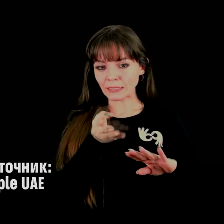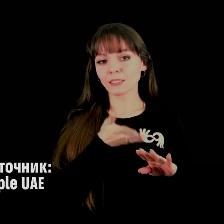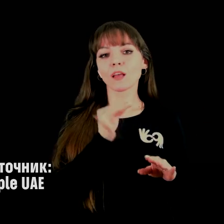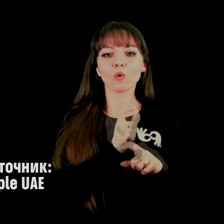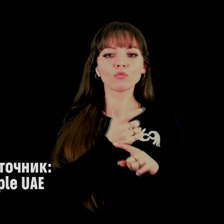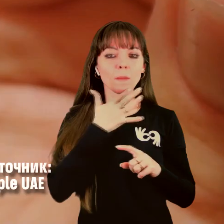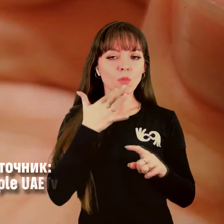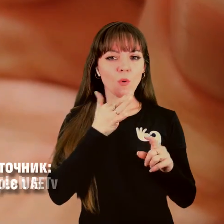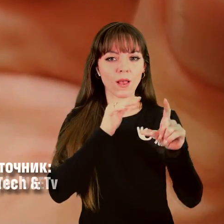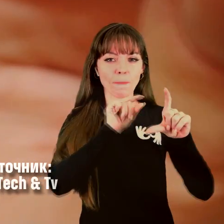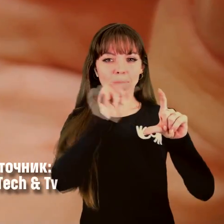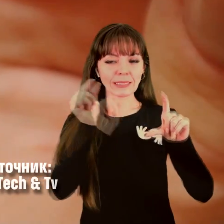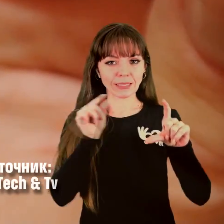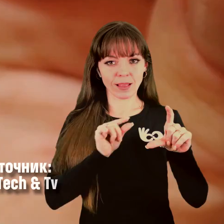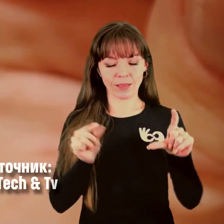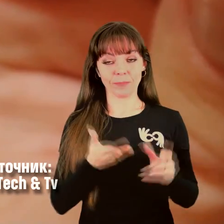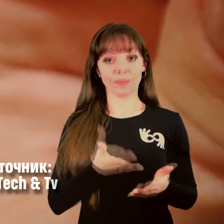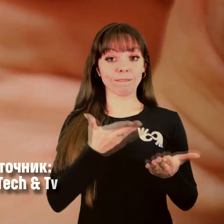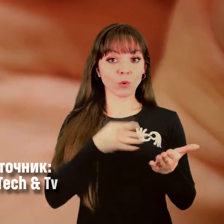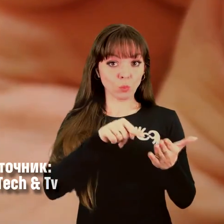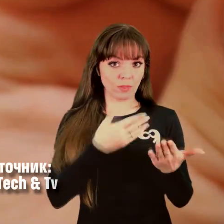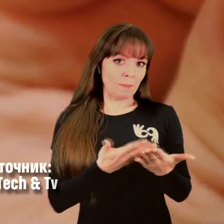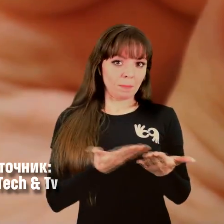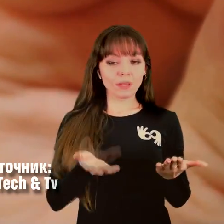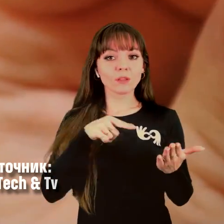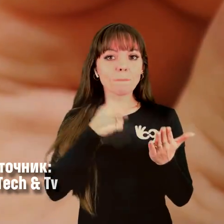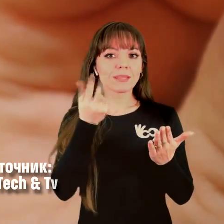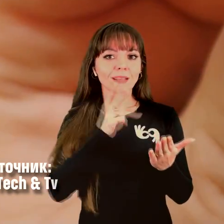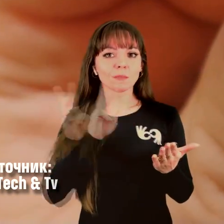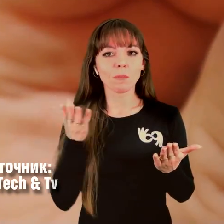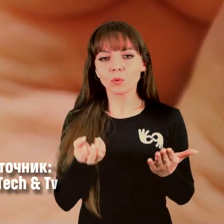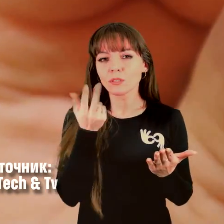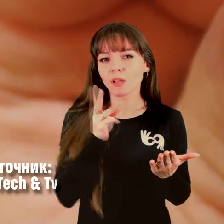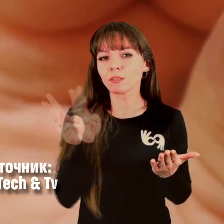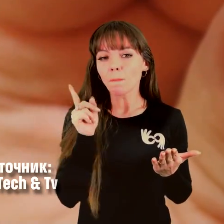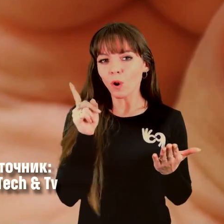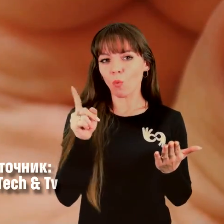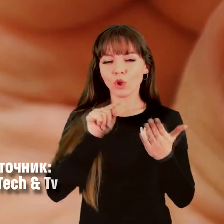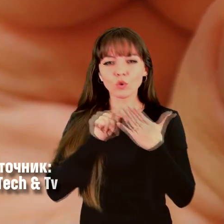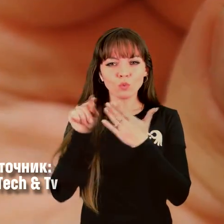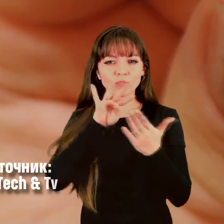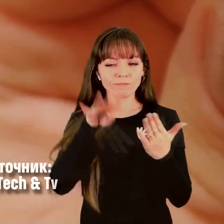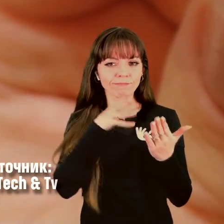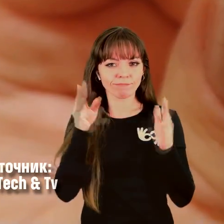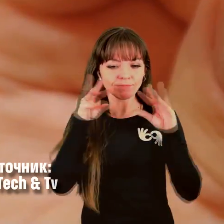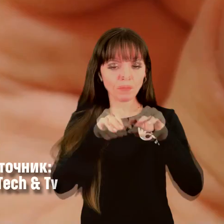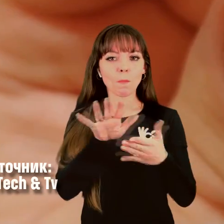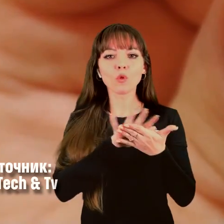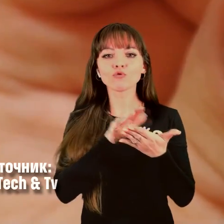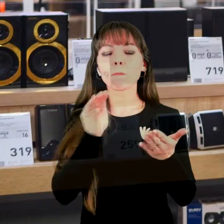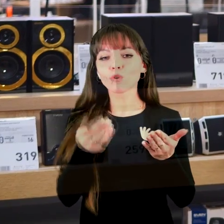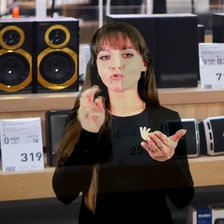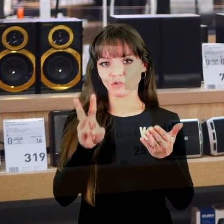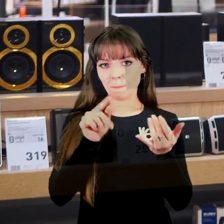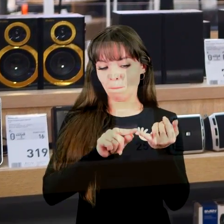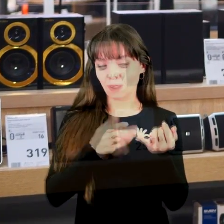много пикселей. Вот тут, например, их 13 миллионов. 13 миллионов точек, втиснутых в площадь меньше подушечки пальца.